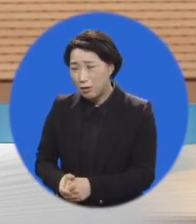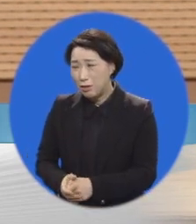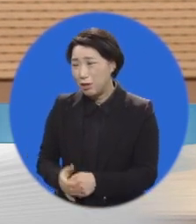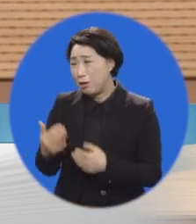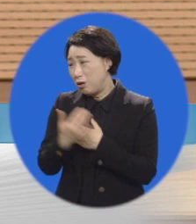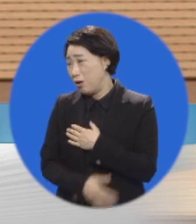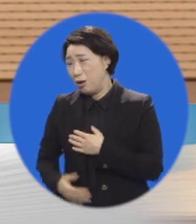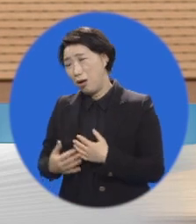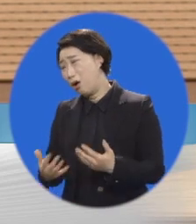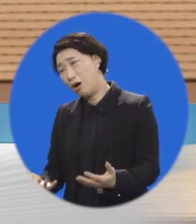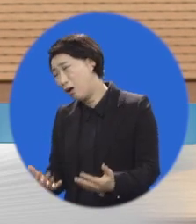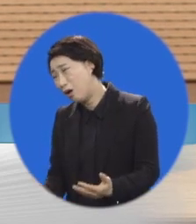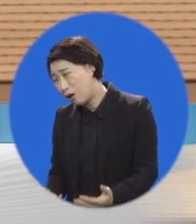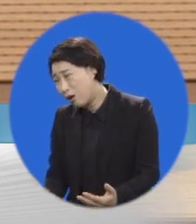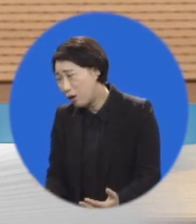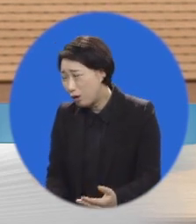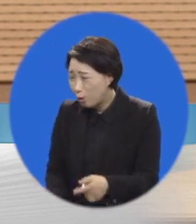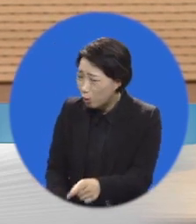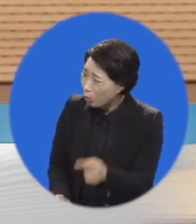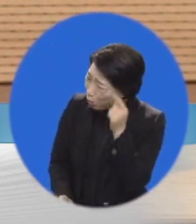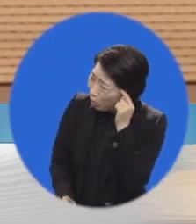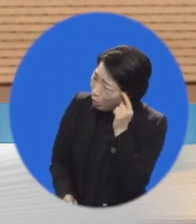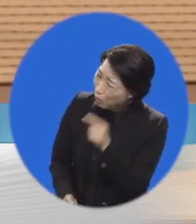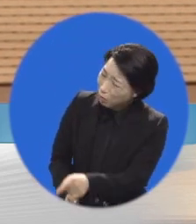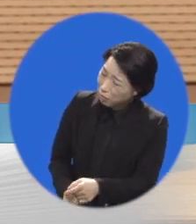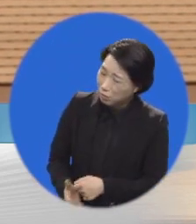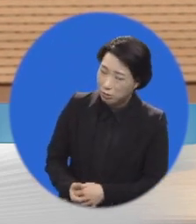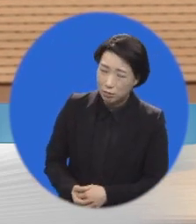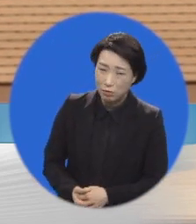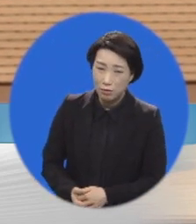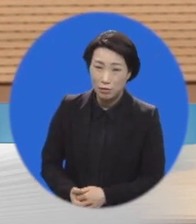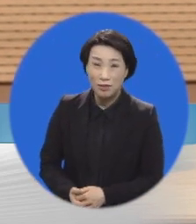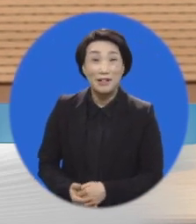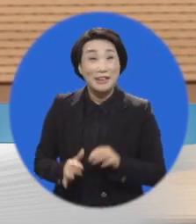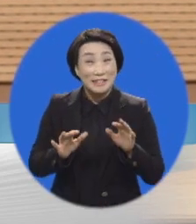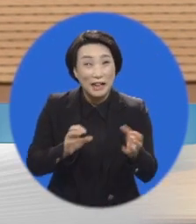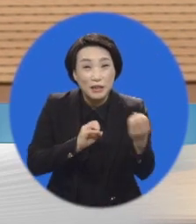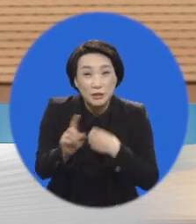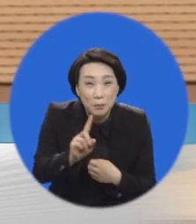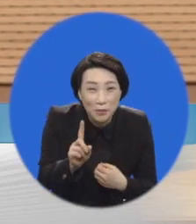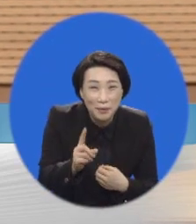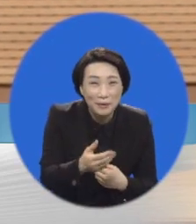이렇게 내 몸이 모양 꼴이 됐니? 그러니까 응답이